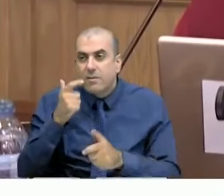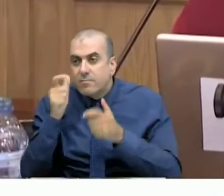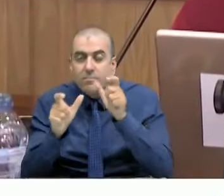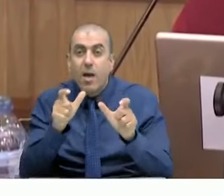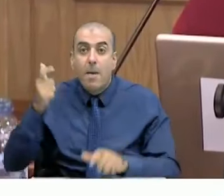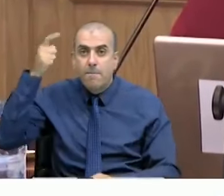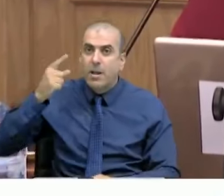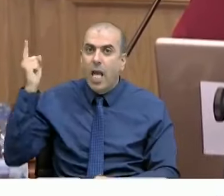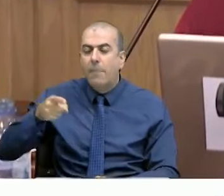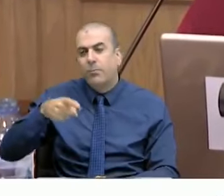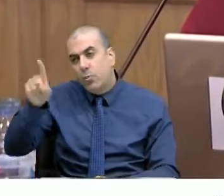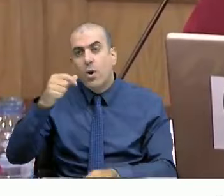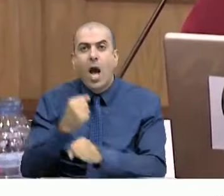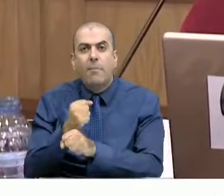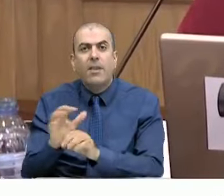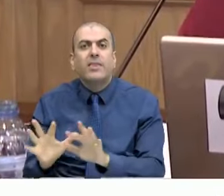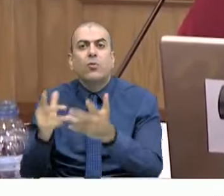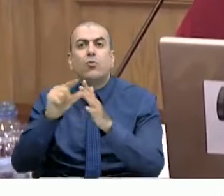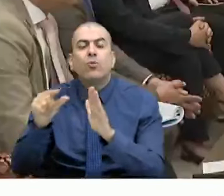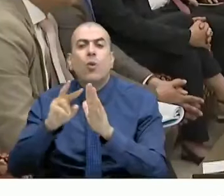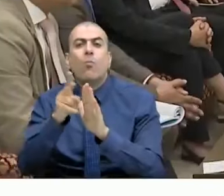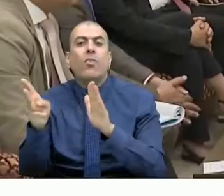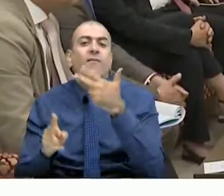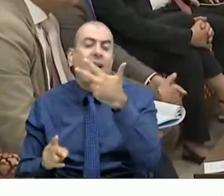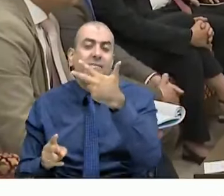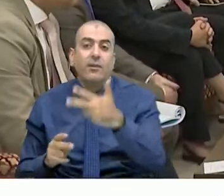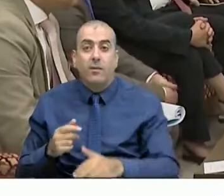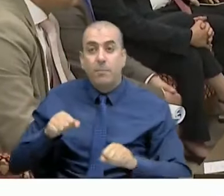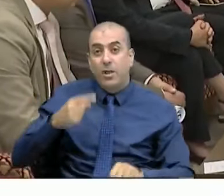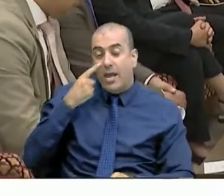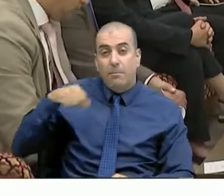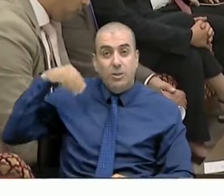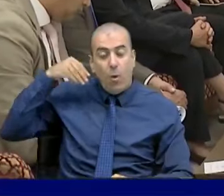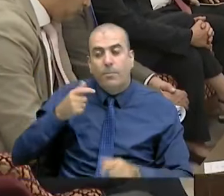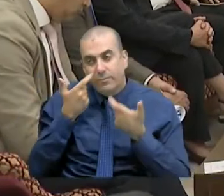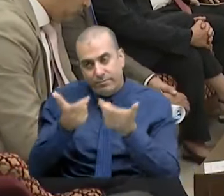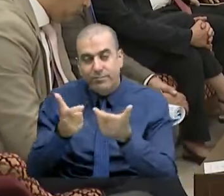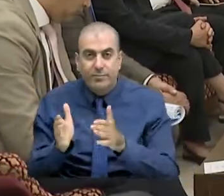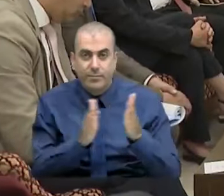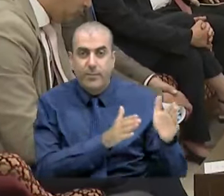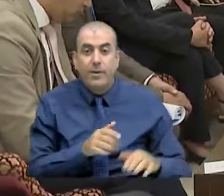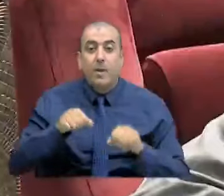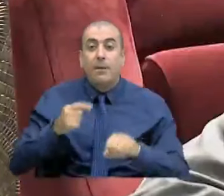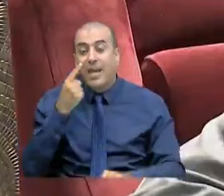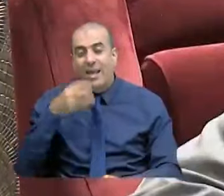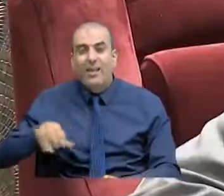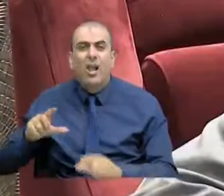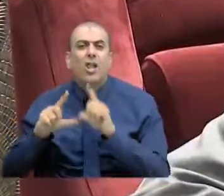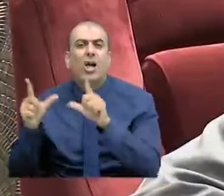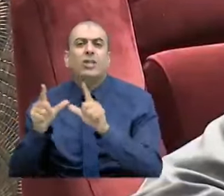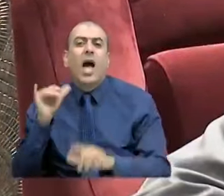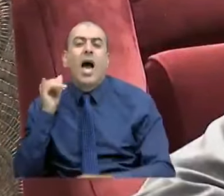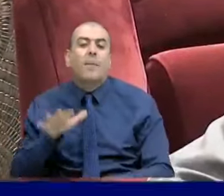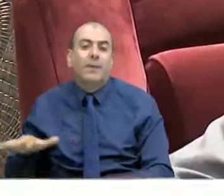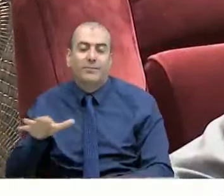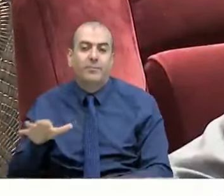والرؤيه الاقتصاديه التي تشهدها المملكه لجنه الشؤون العربيه والدوليه والمغتربين في مجلس الاعيان بحثت برئاسه العين